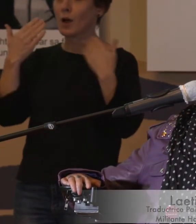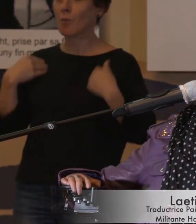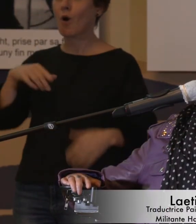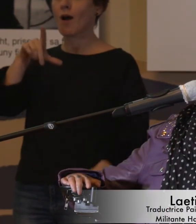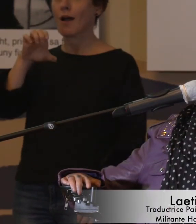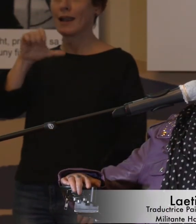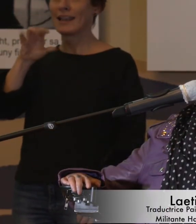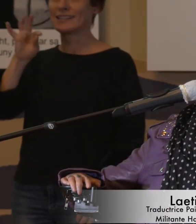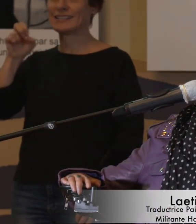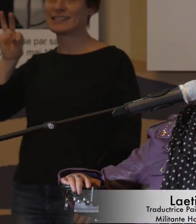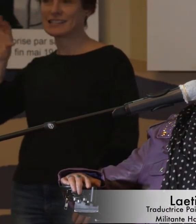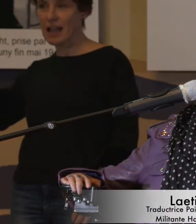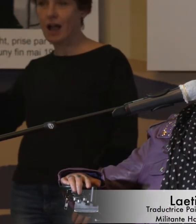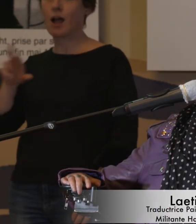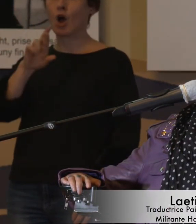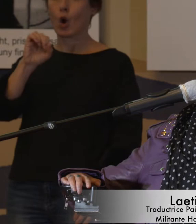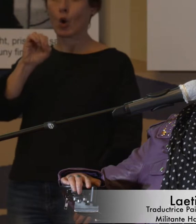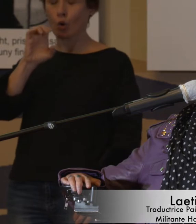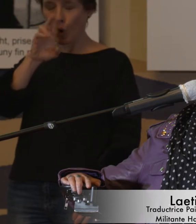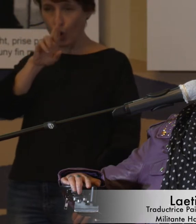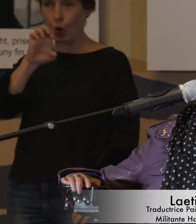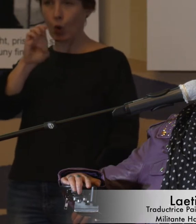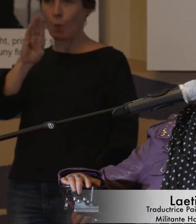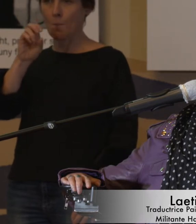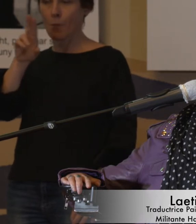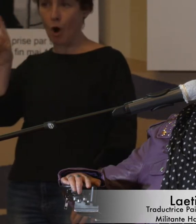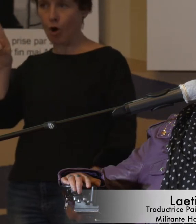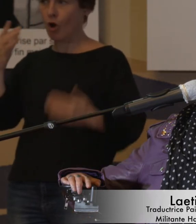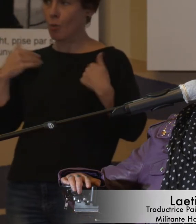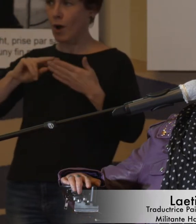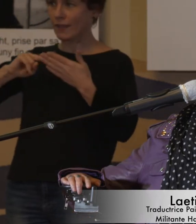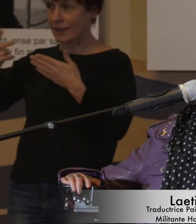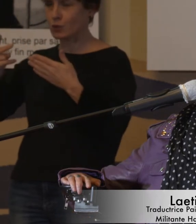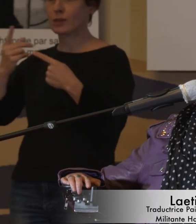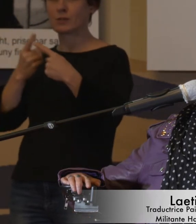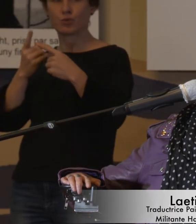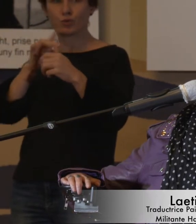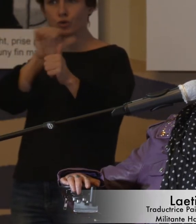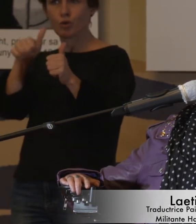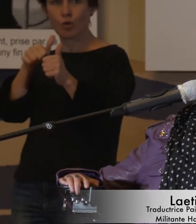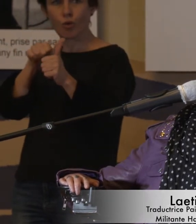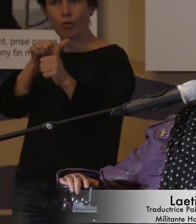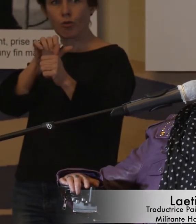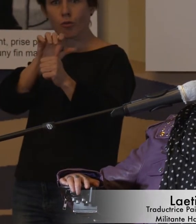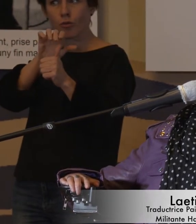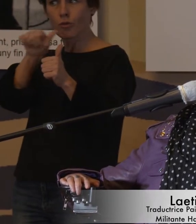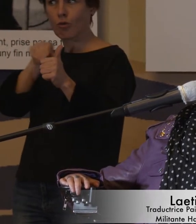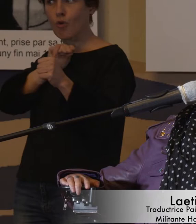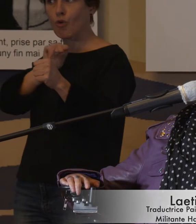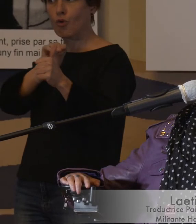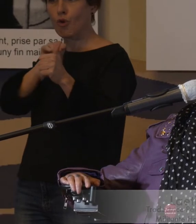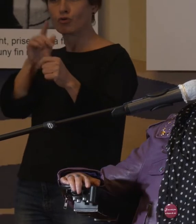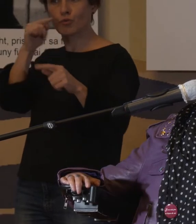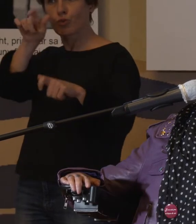Rebord. Je suis traductrice, père aidante en santé sexuelle et coach vers l'empowerment des personnes en situation